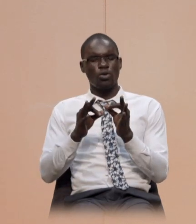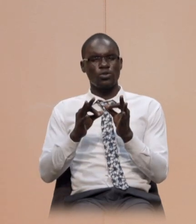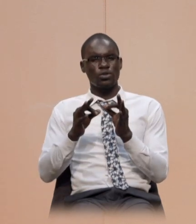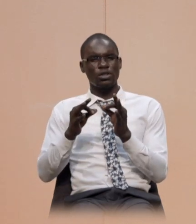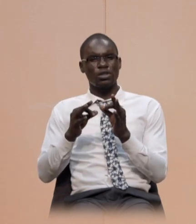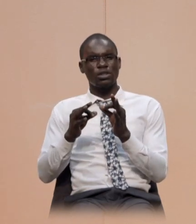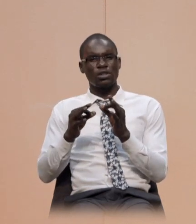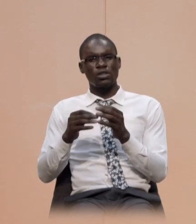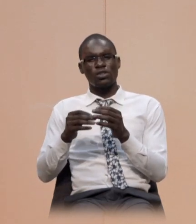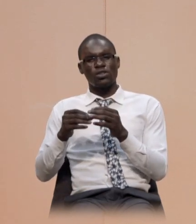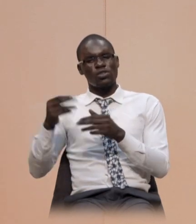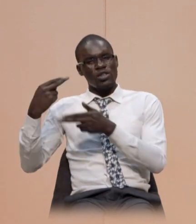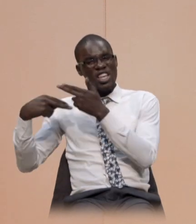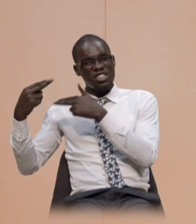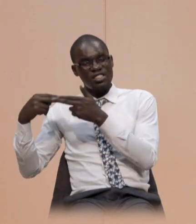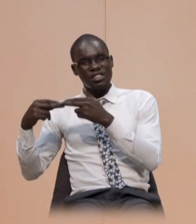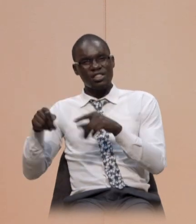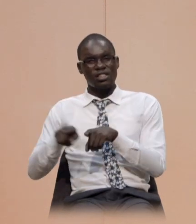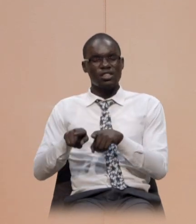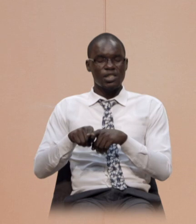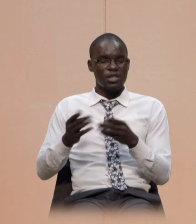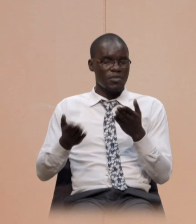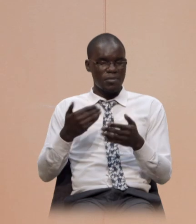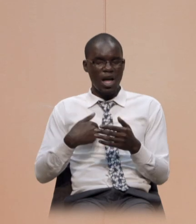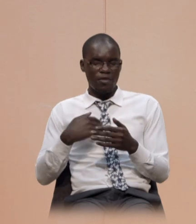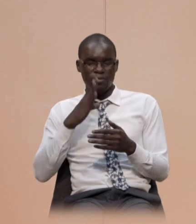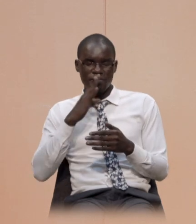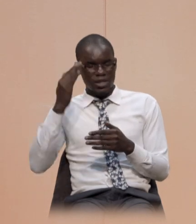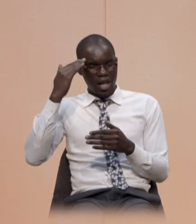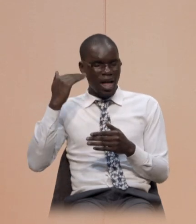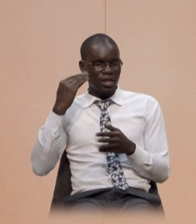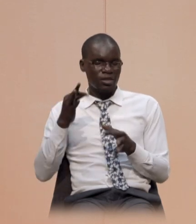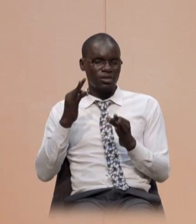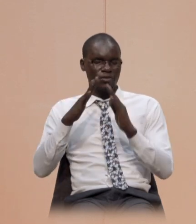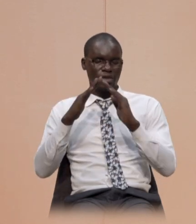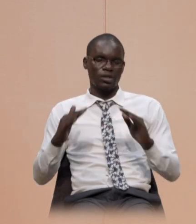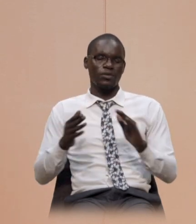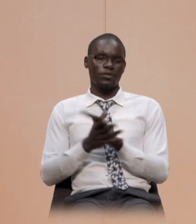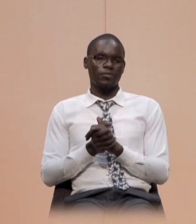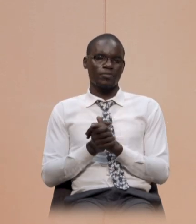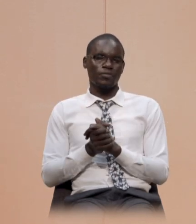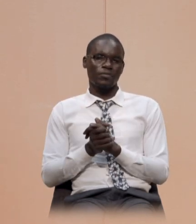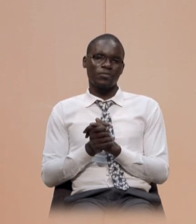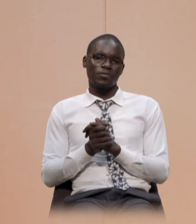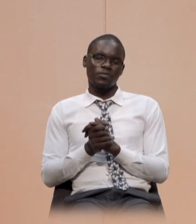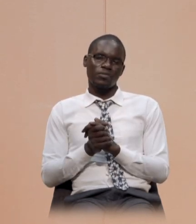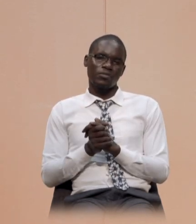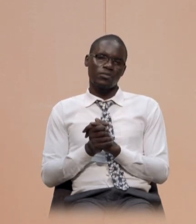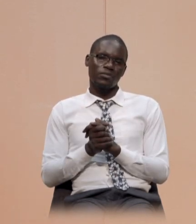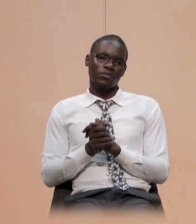Ama hakukuwa breadwinner, ilikuwa ni mzee akaaga. So utakuta ya